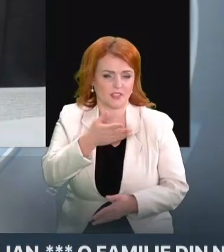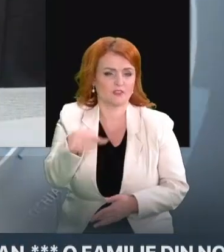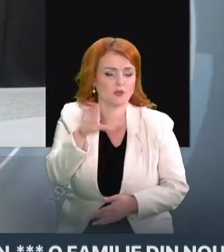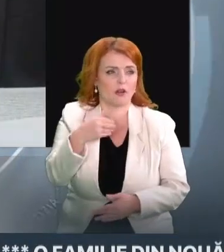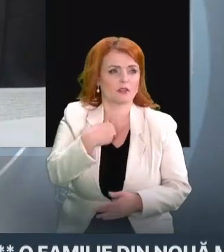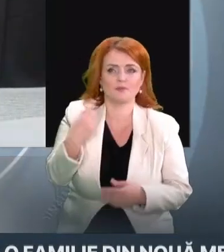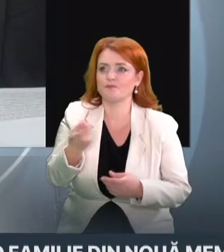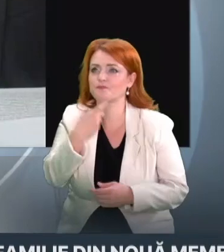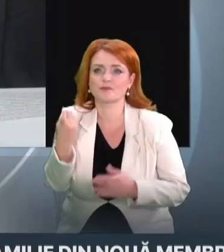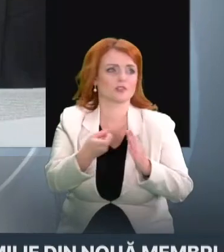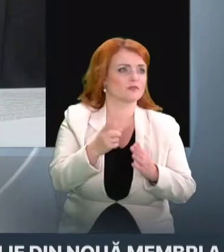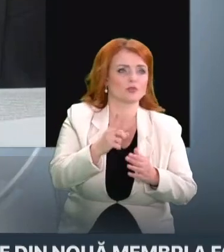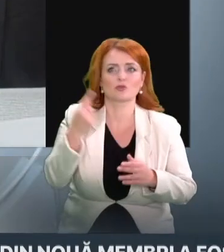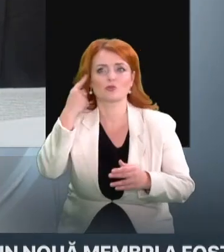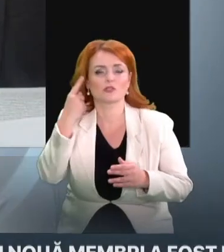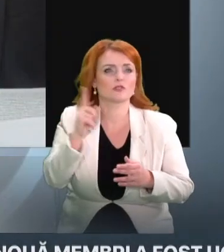vârsta cea mai